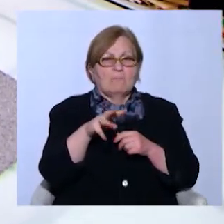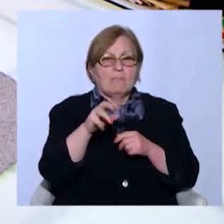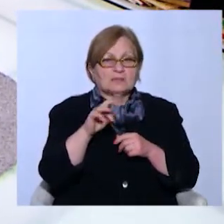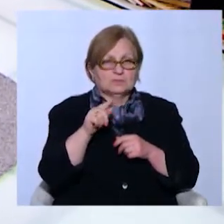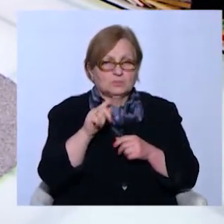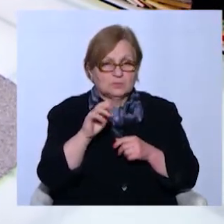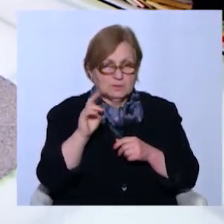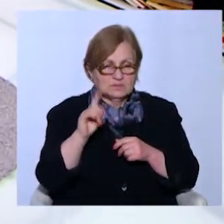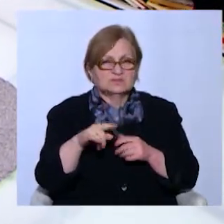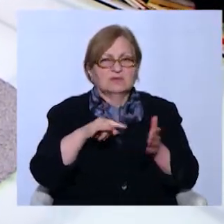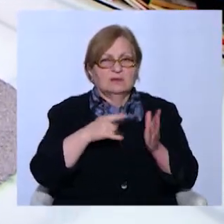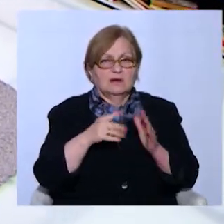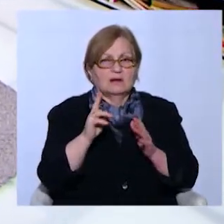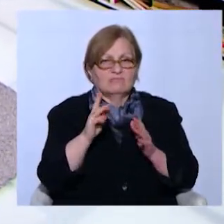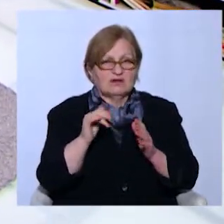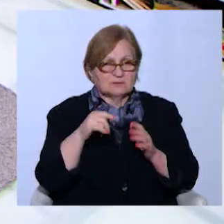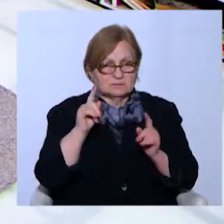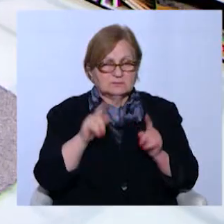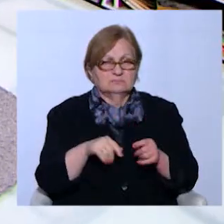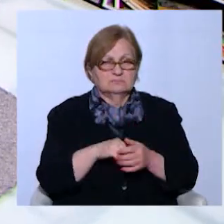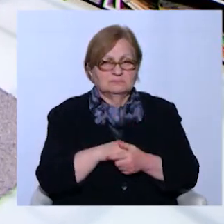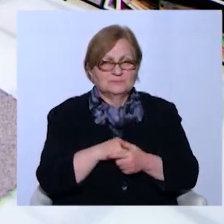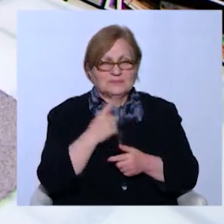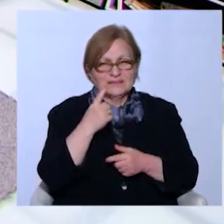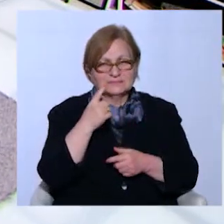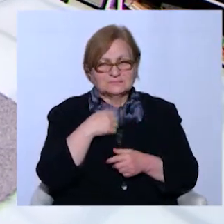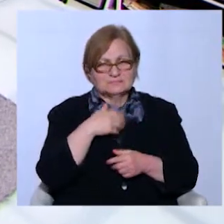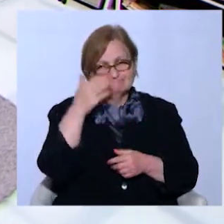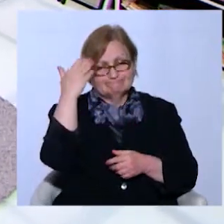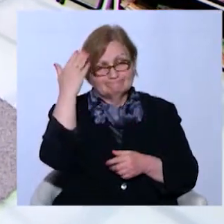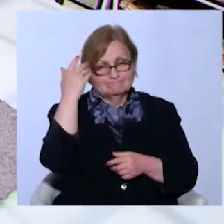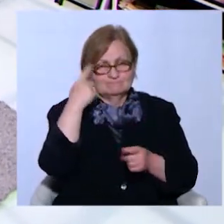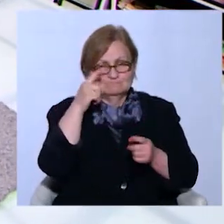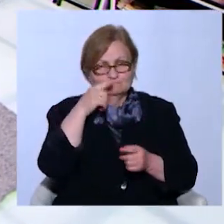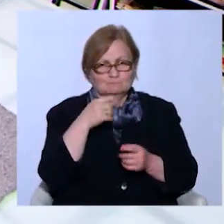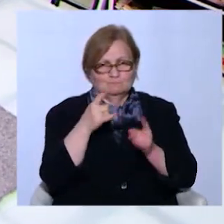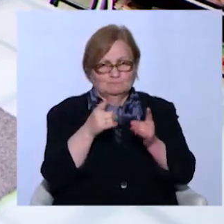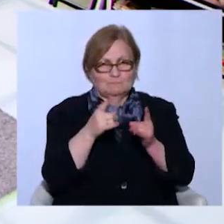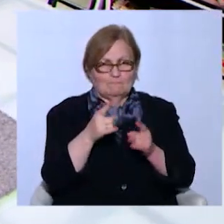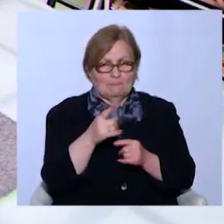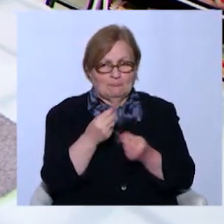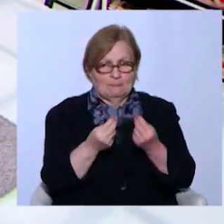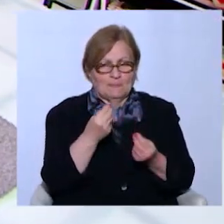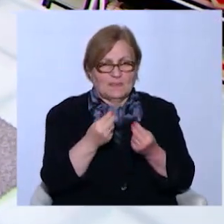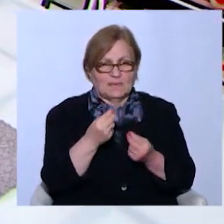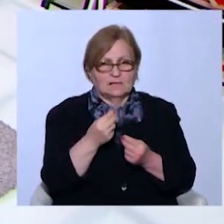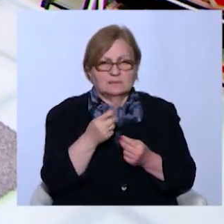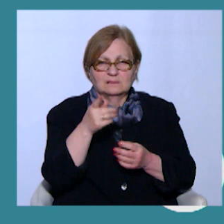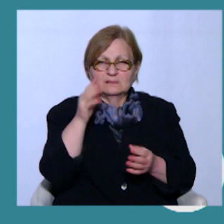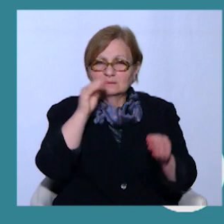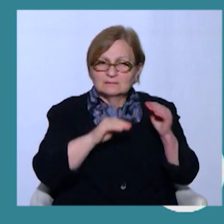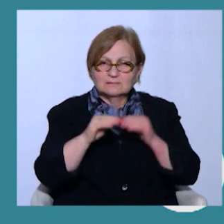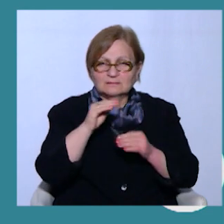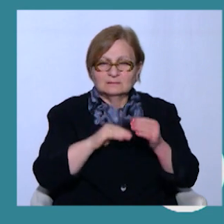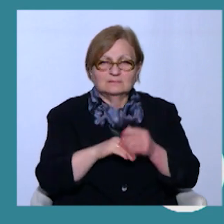კვადრატი. ეხლა მინდა ერთი სახალისო ამოცანა მოგცეთ. ანუ აი ესეთი კვადრატები უნდა შეადგინო და